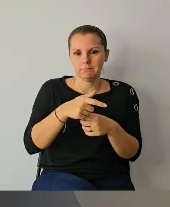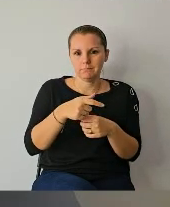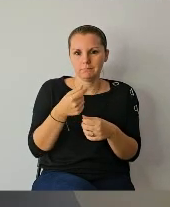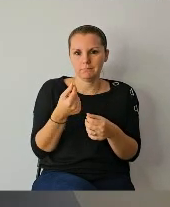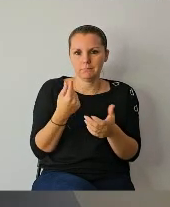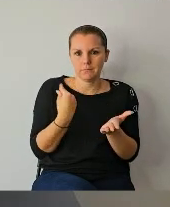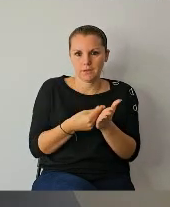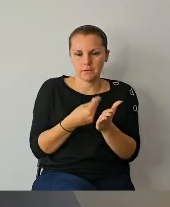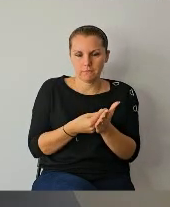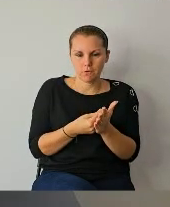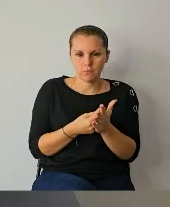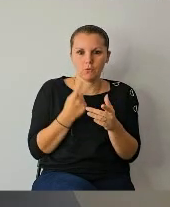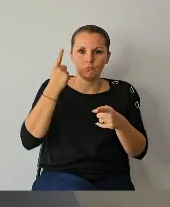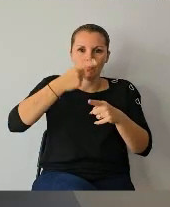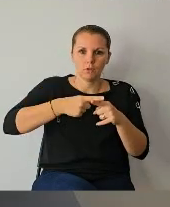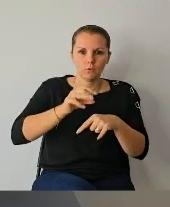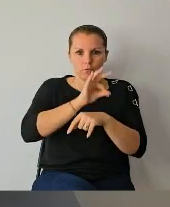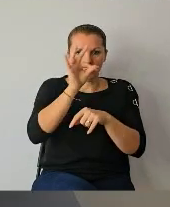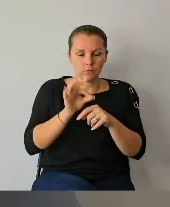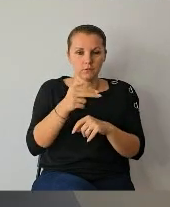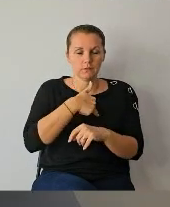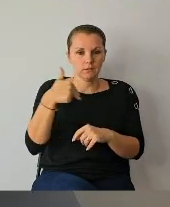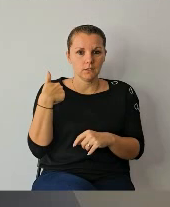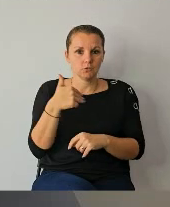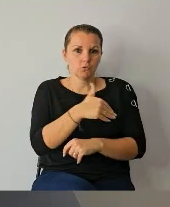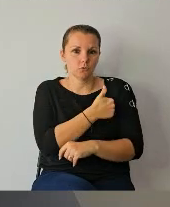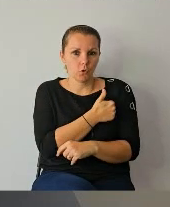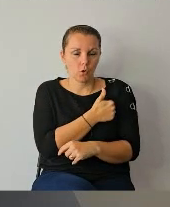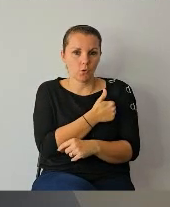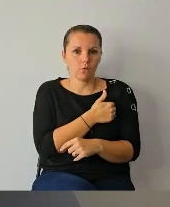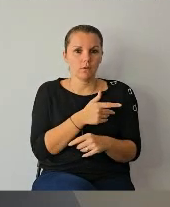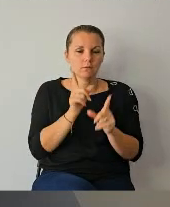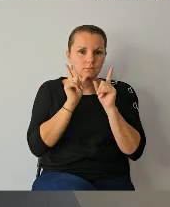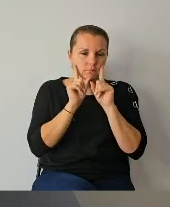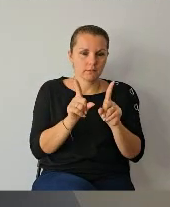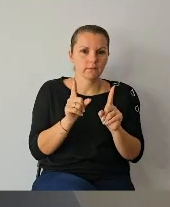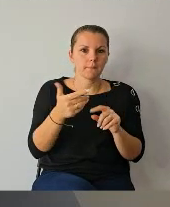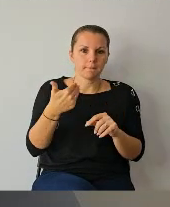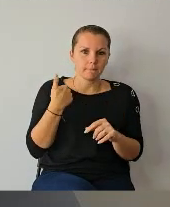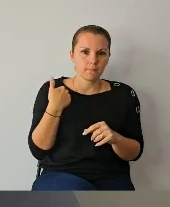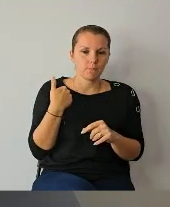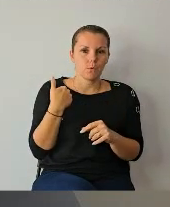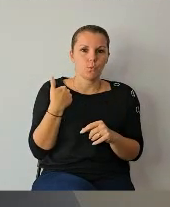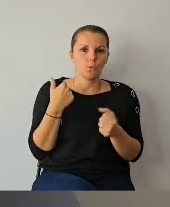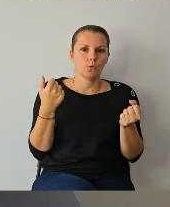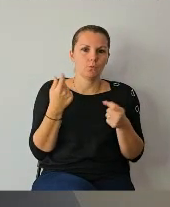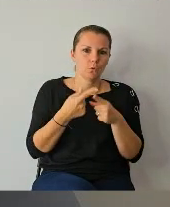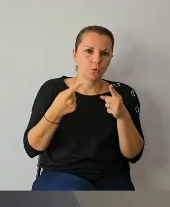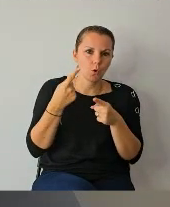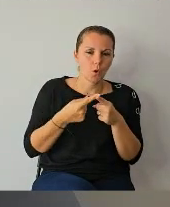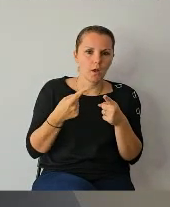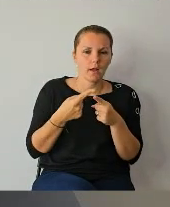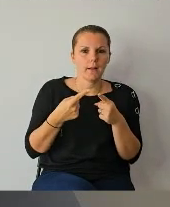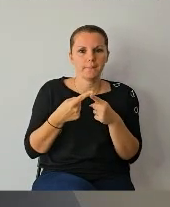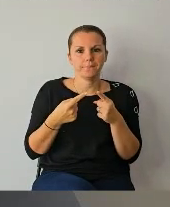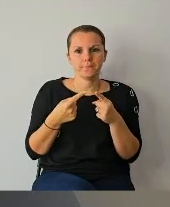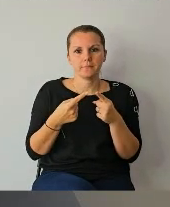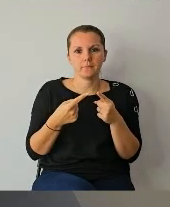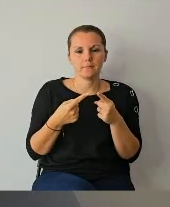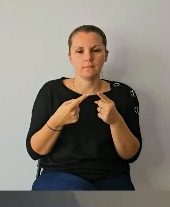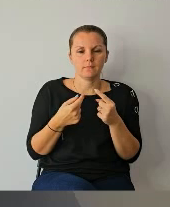funkcyjnych. Nasze szkoły i te stawki faktycznie były takie, można powiedzieć, troszeczkę przez pół w stosunku do